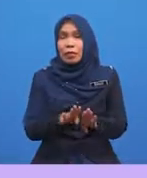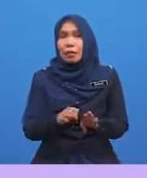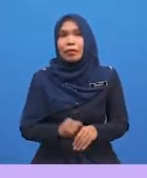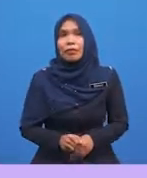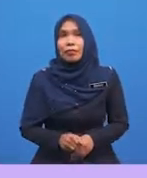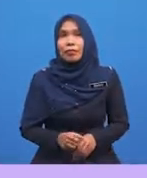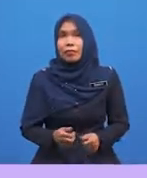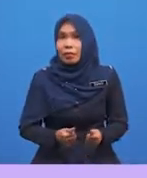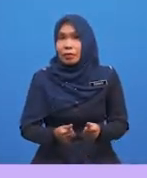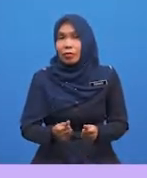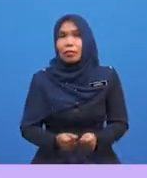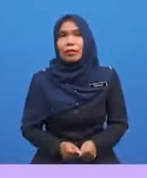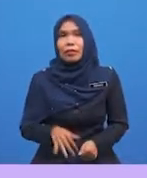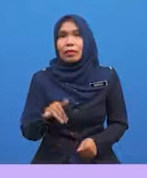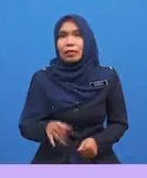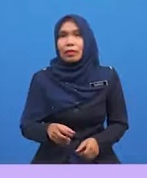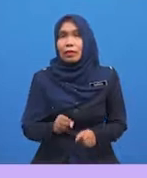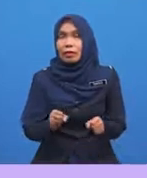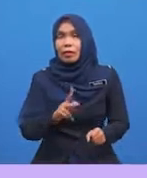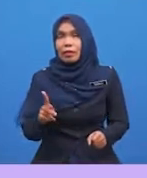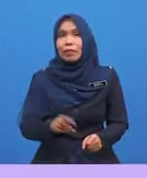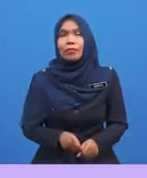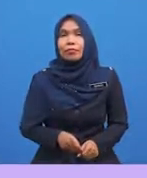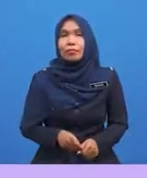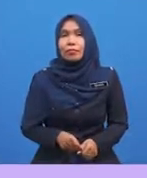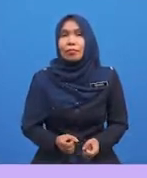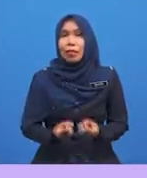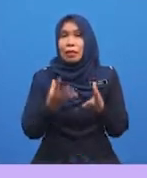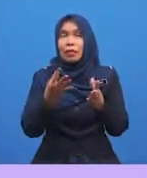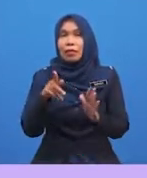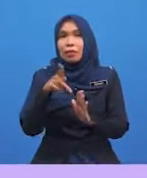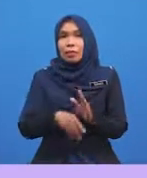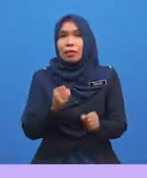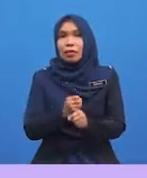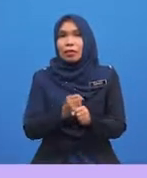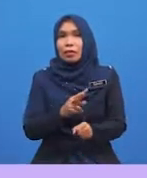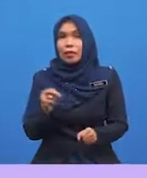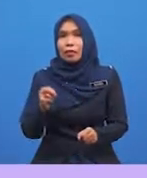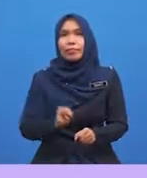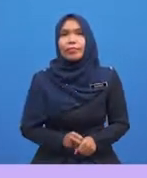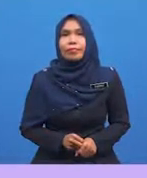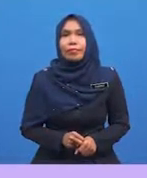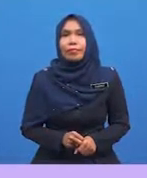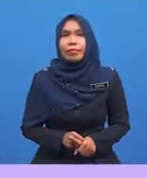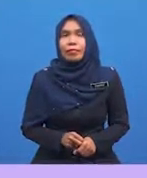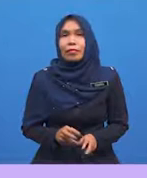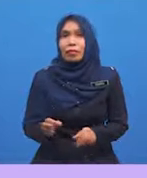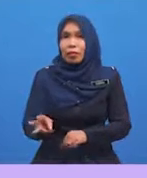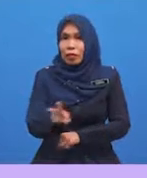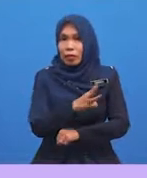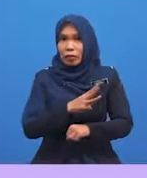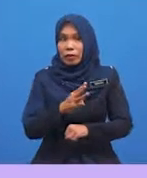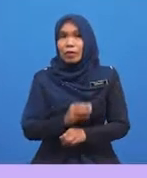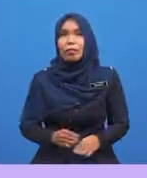pelbagai peluang pekerjaan. Kawasan penduduk padat juga adalah kawasan bandar seperti